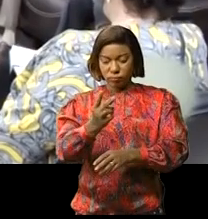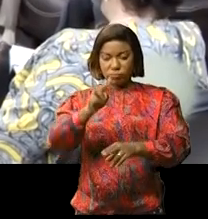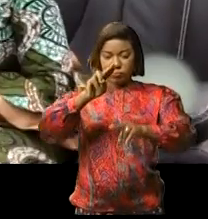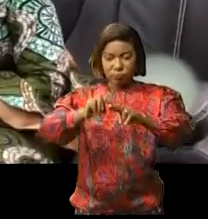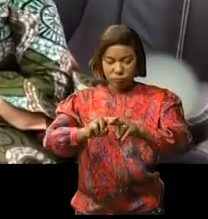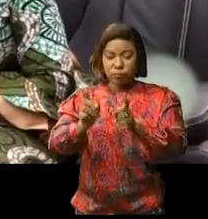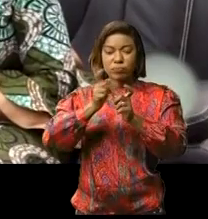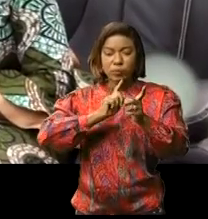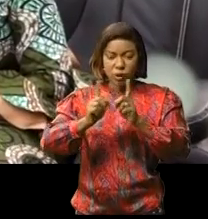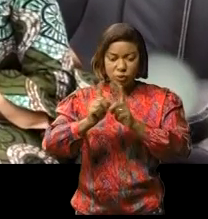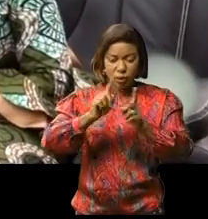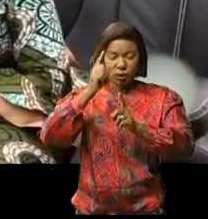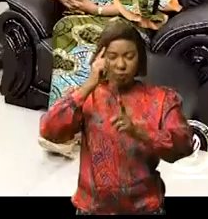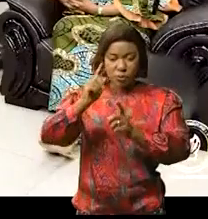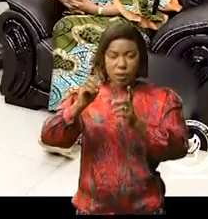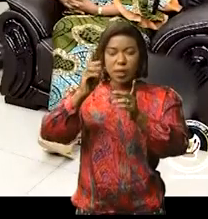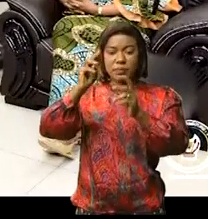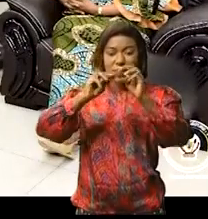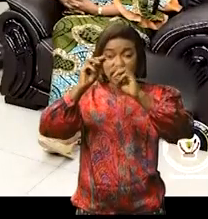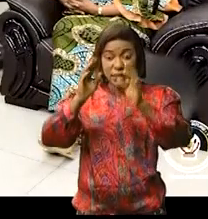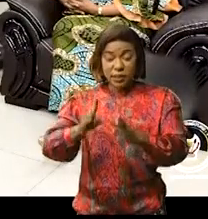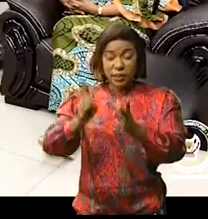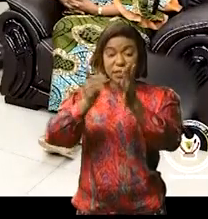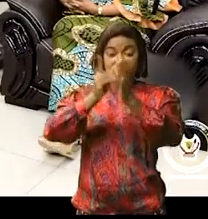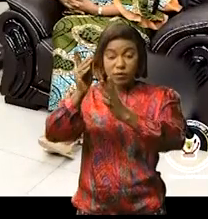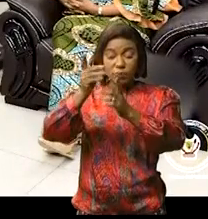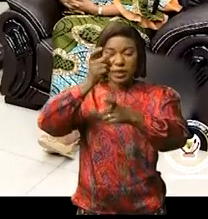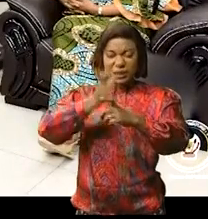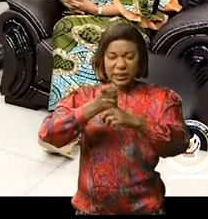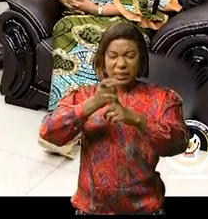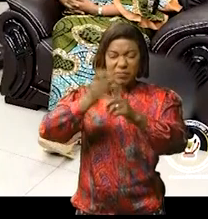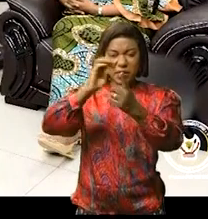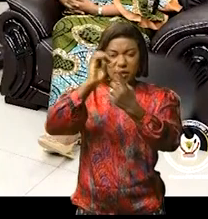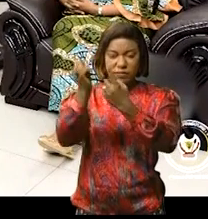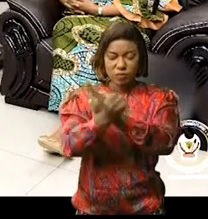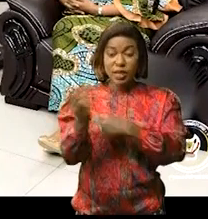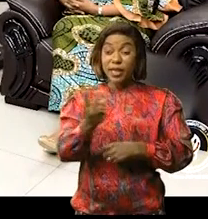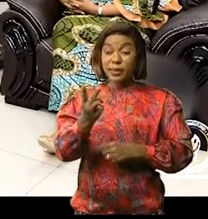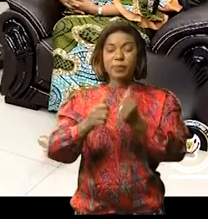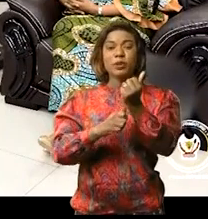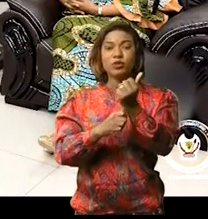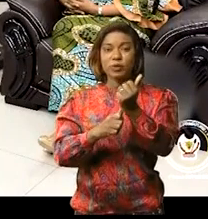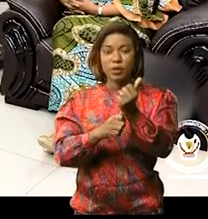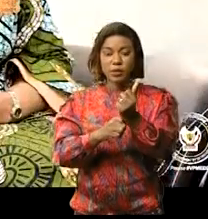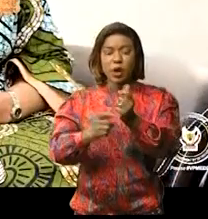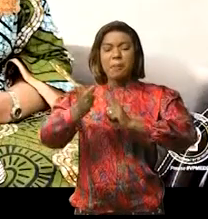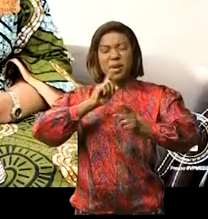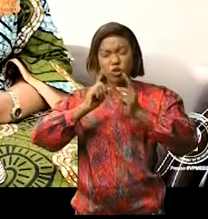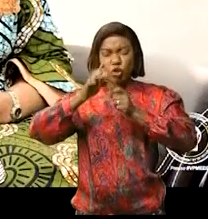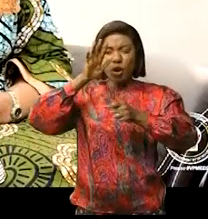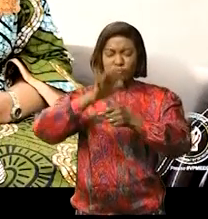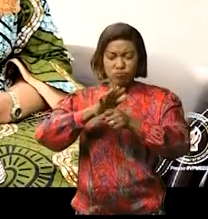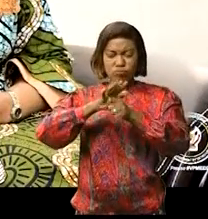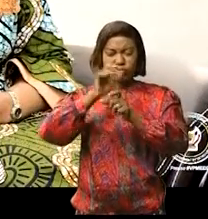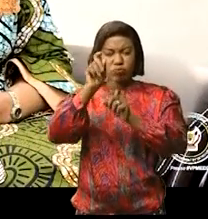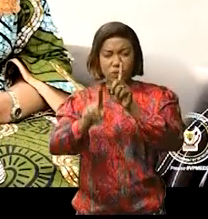de l'Environnement et Développement Durable, Eve Bazaïba Massoudi. Les deux personnalités ont abordé plusieurs questions, notamment